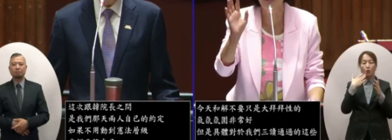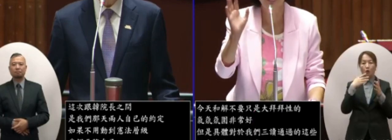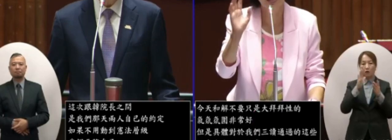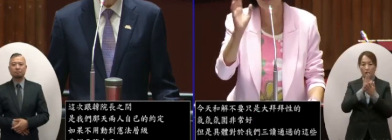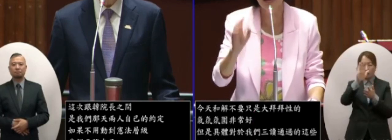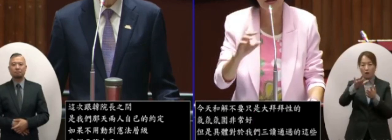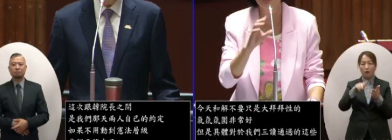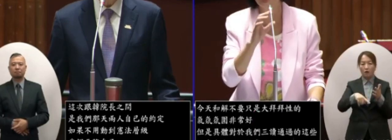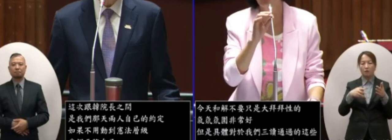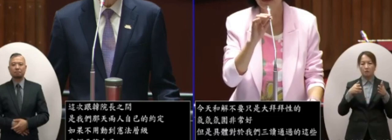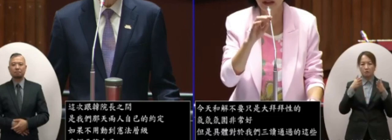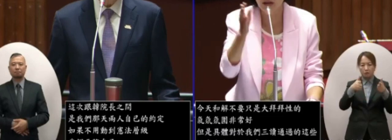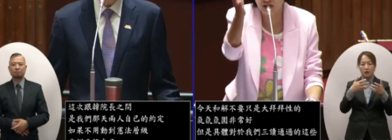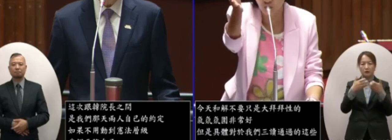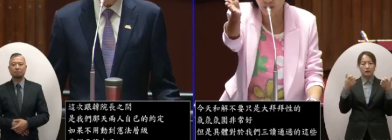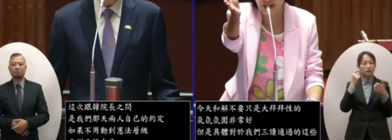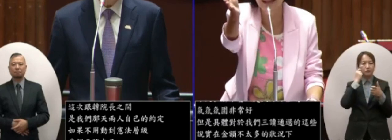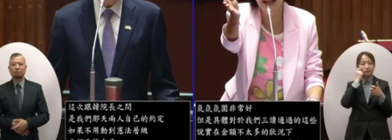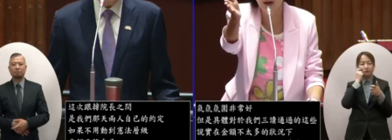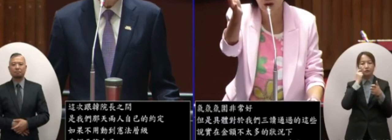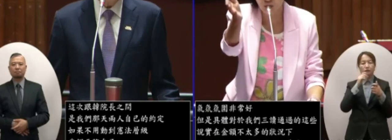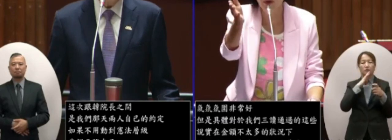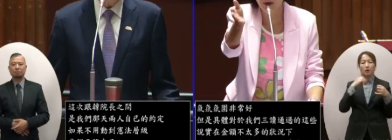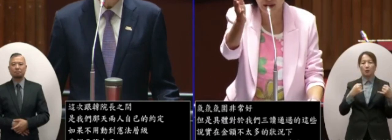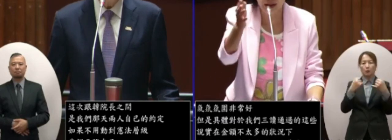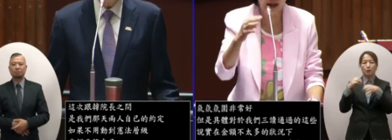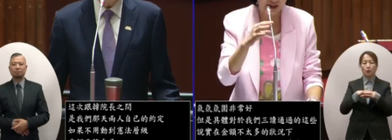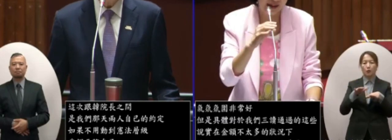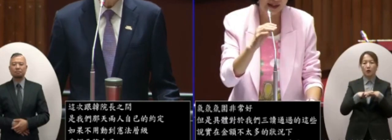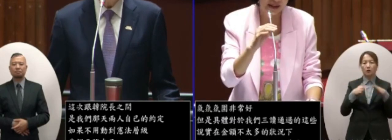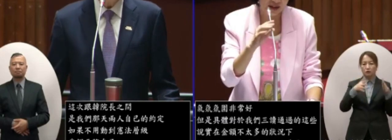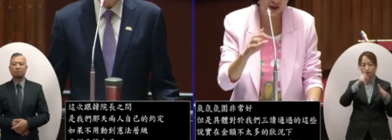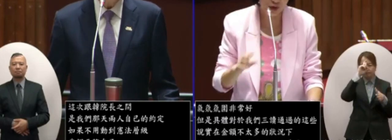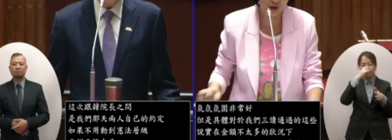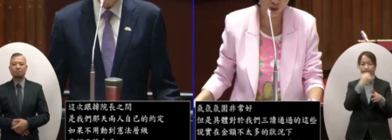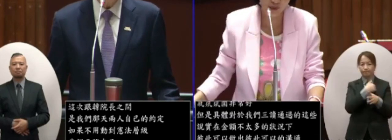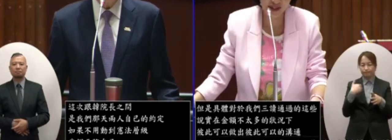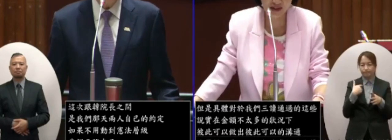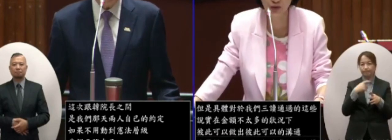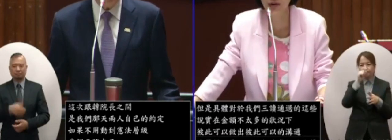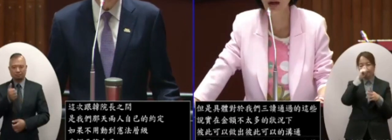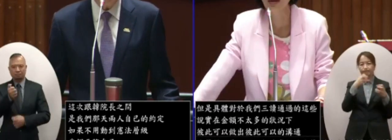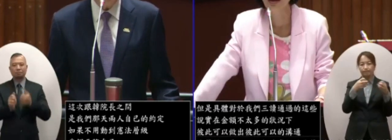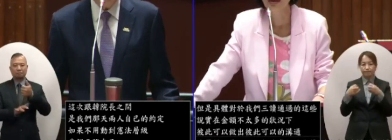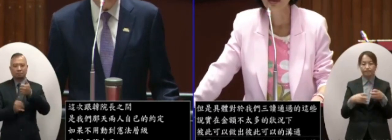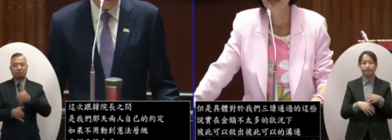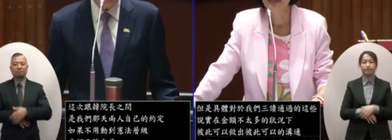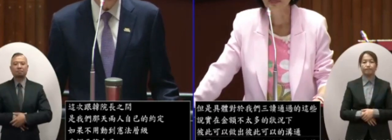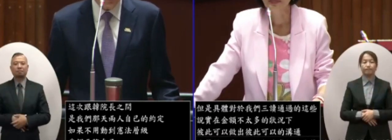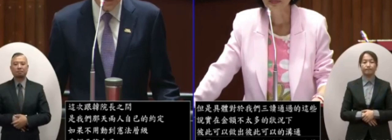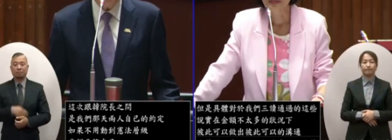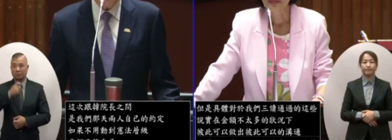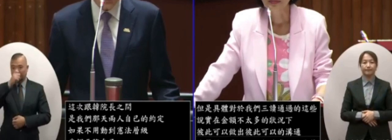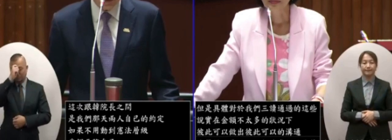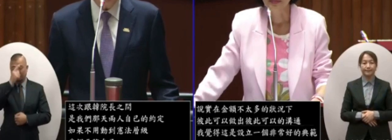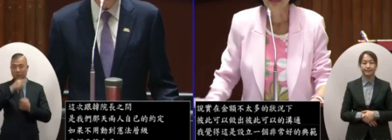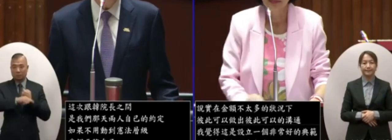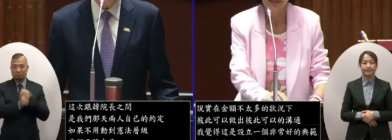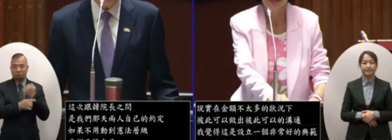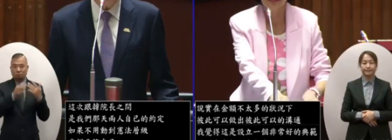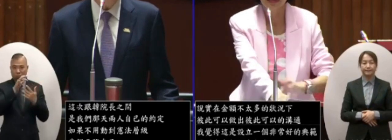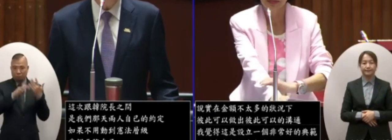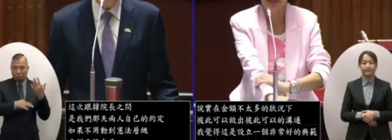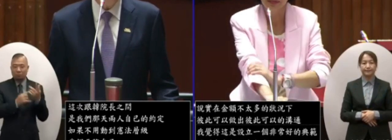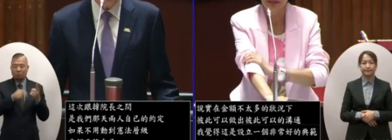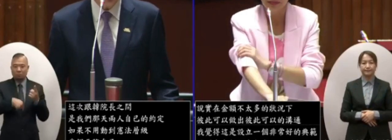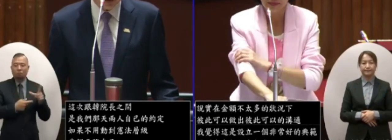真是永无宁日，这是我们大家对于你的一个很大的一个期许。 谢谢委员，我也希望在法律的原则性问题能够得到大家互相